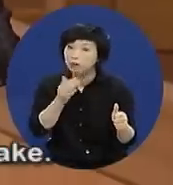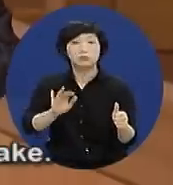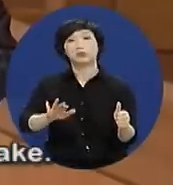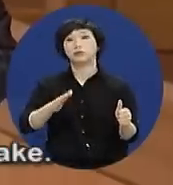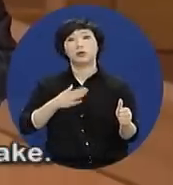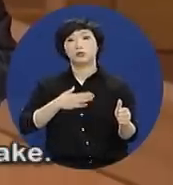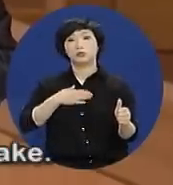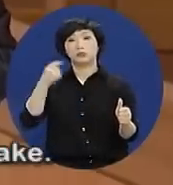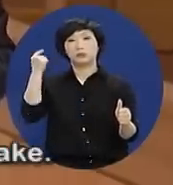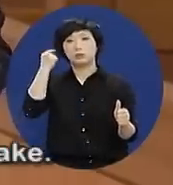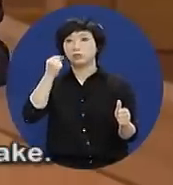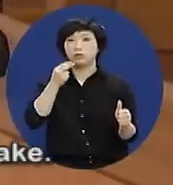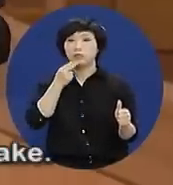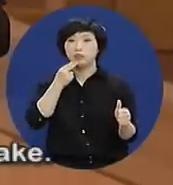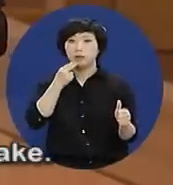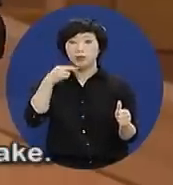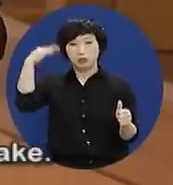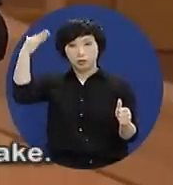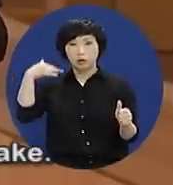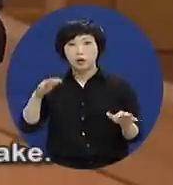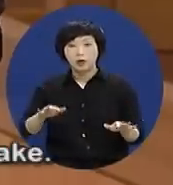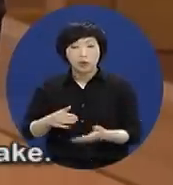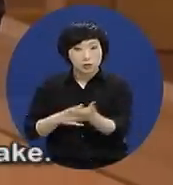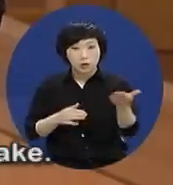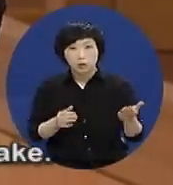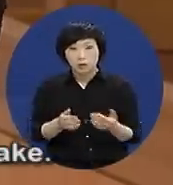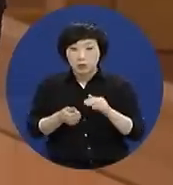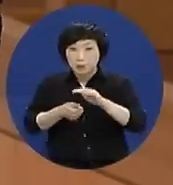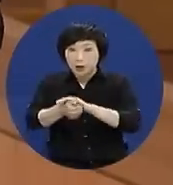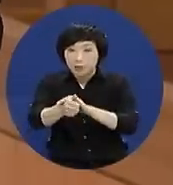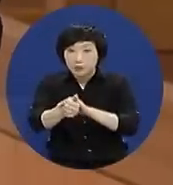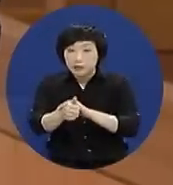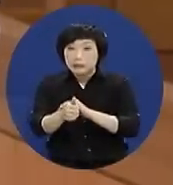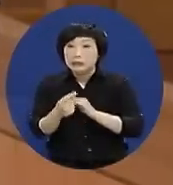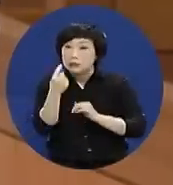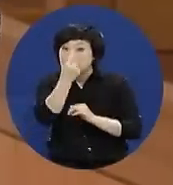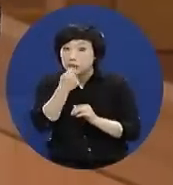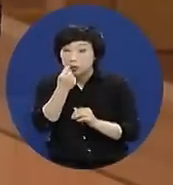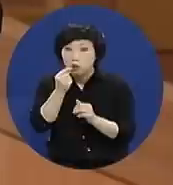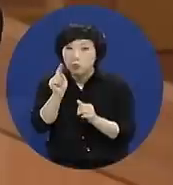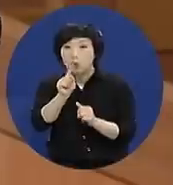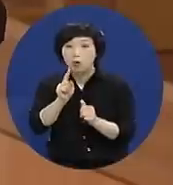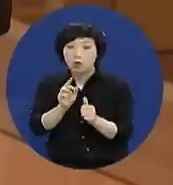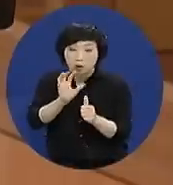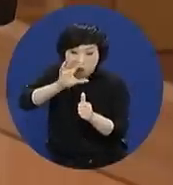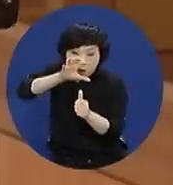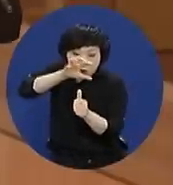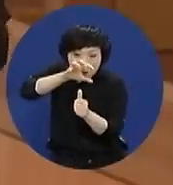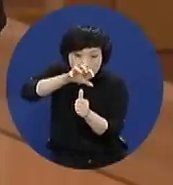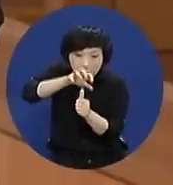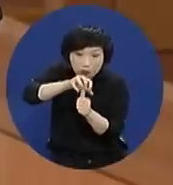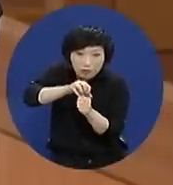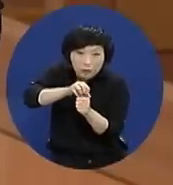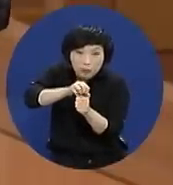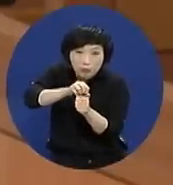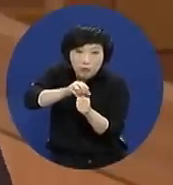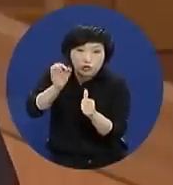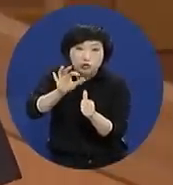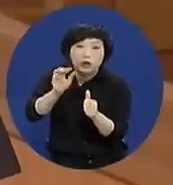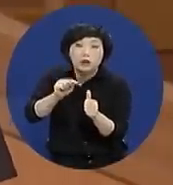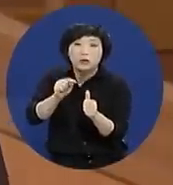がありませんしかも蛇の口に食べるものが一旦吐いていくと